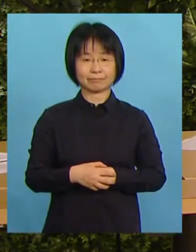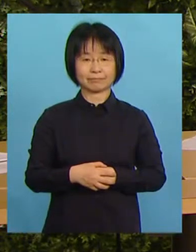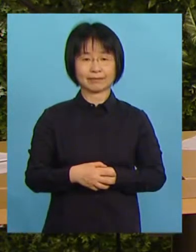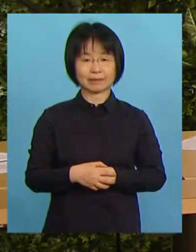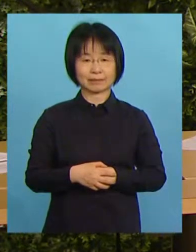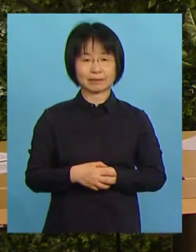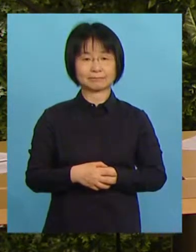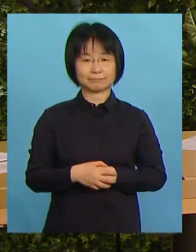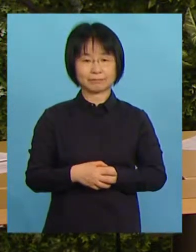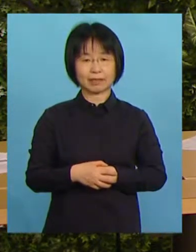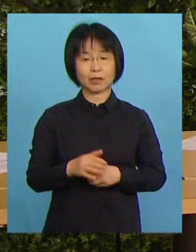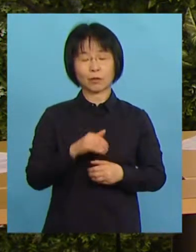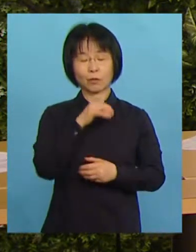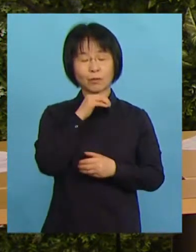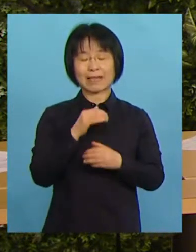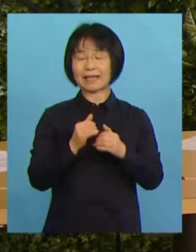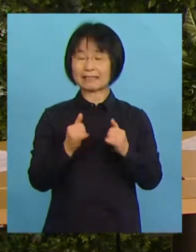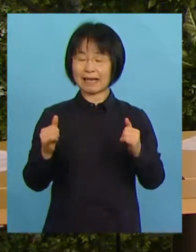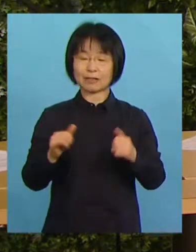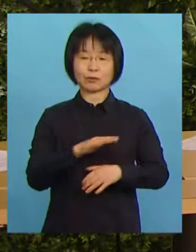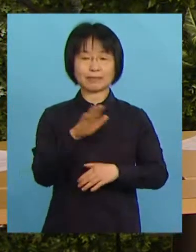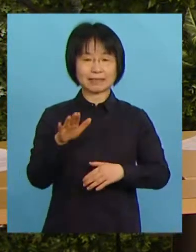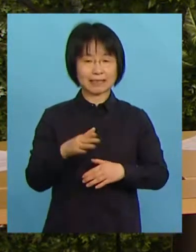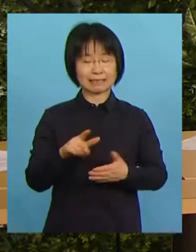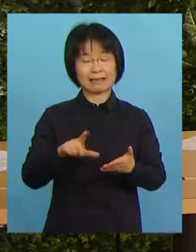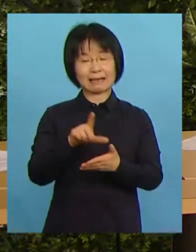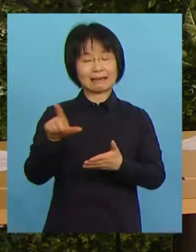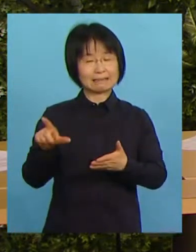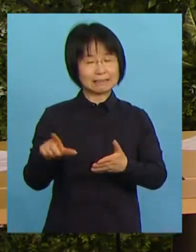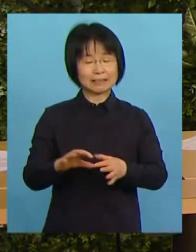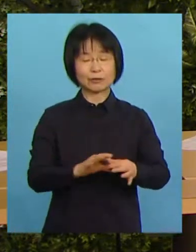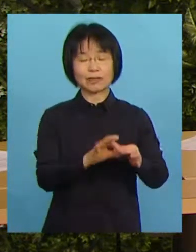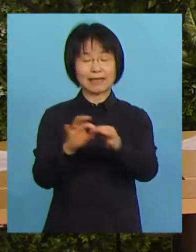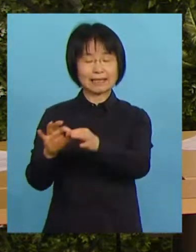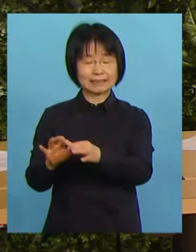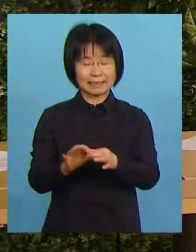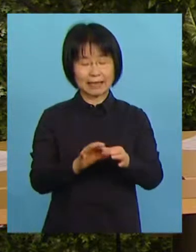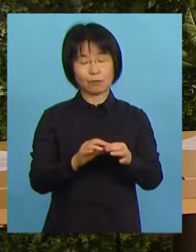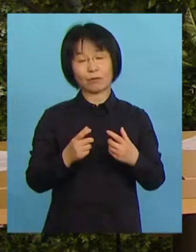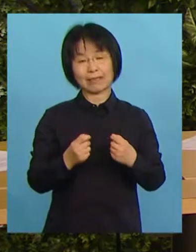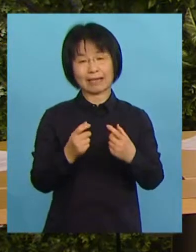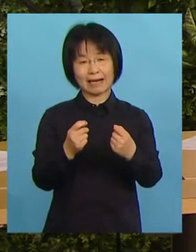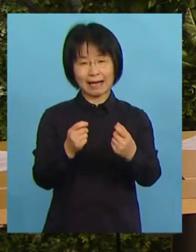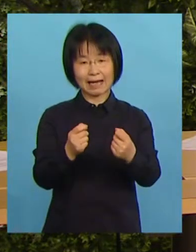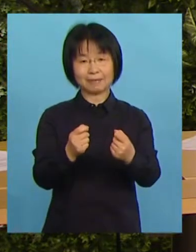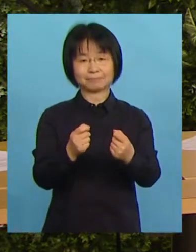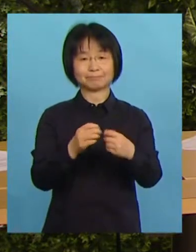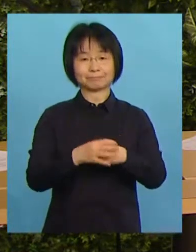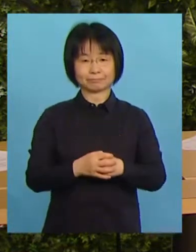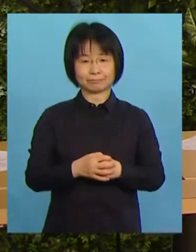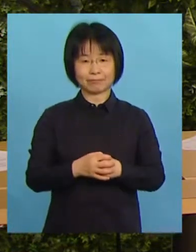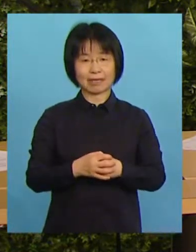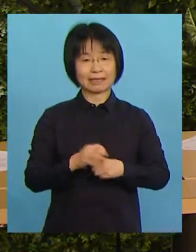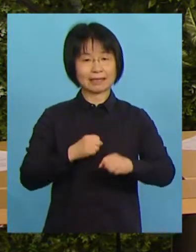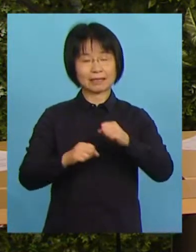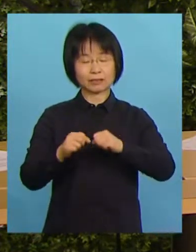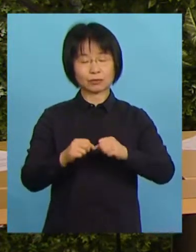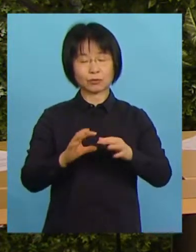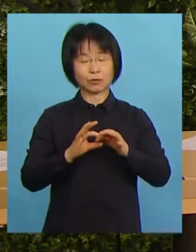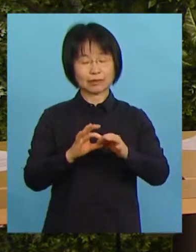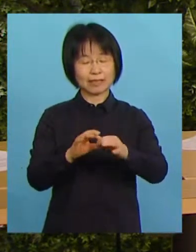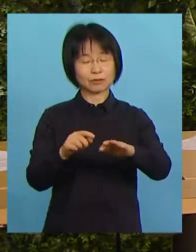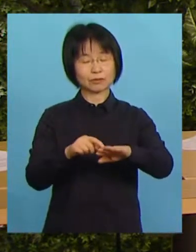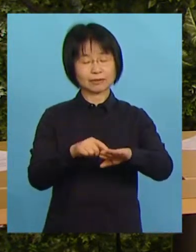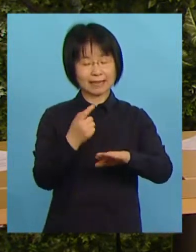は高齢者の皆さんが地域の他の世代の人と連携を図りながら実施し、活動の継続